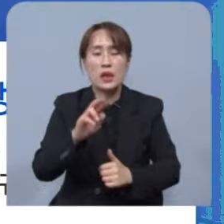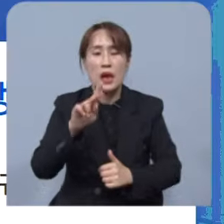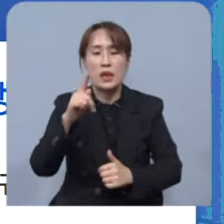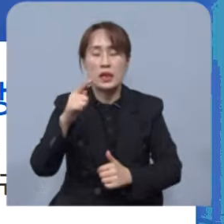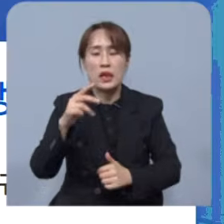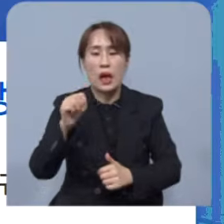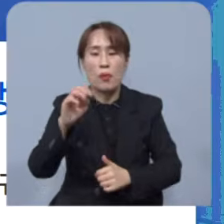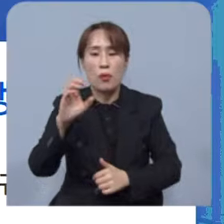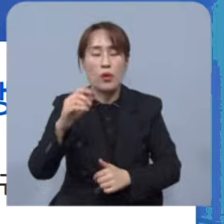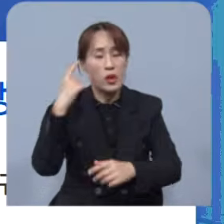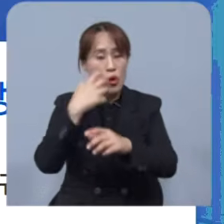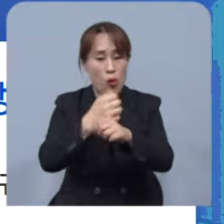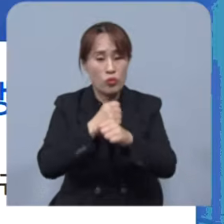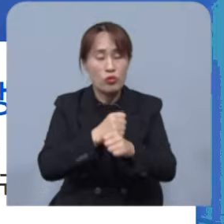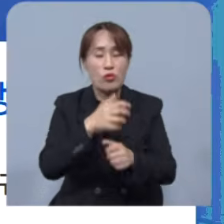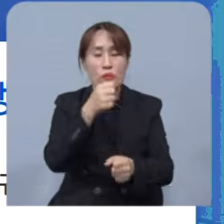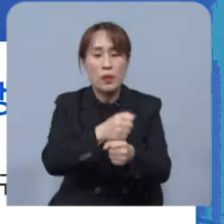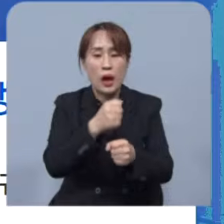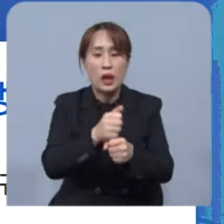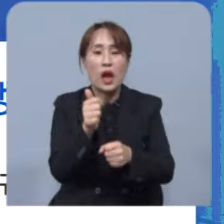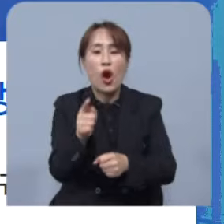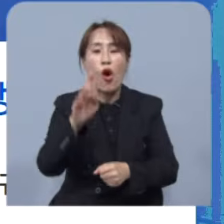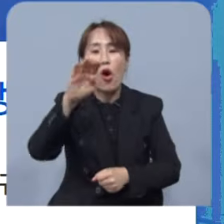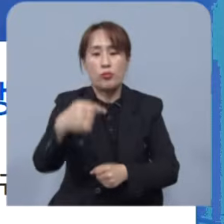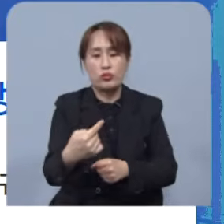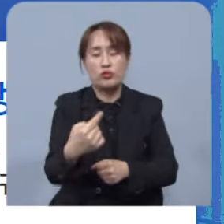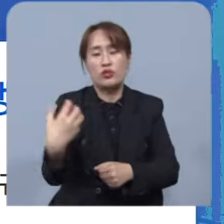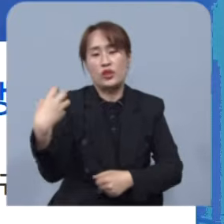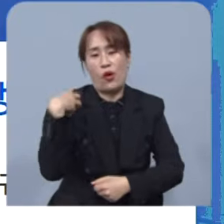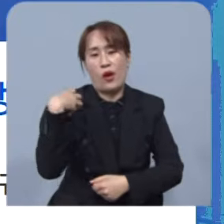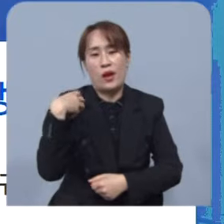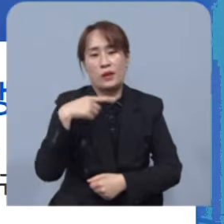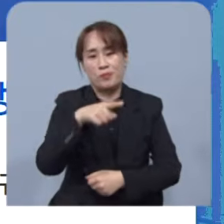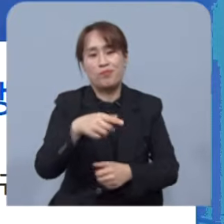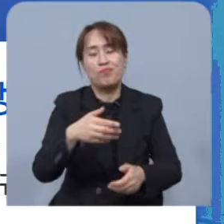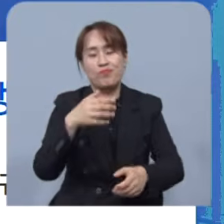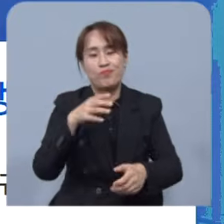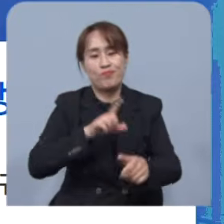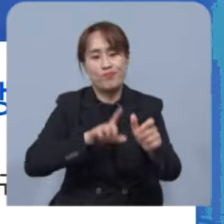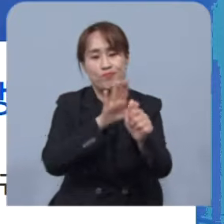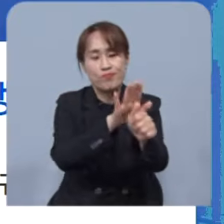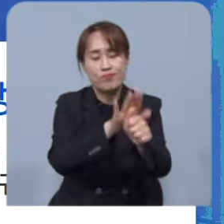즉 연구개발 생산의 허브 역할을 강화하겠습니다.